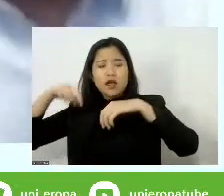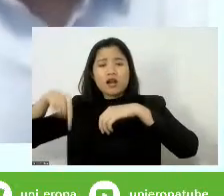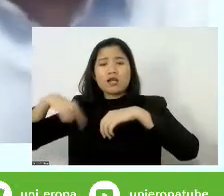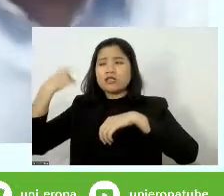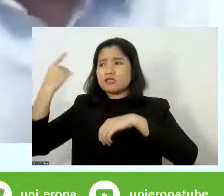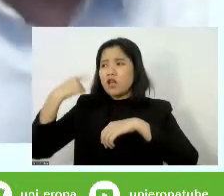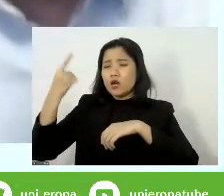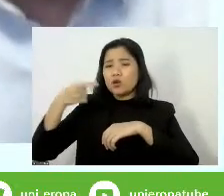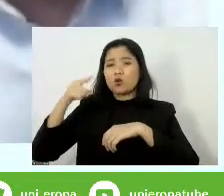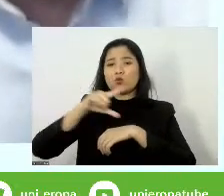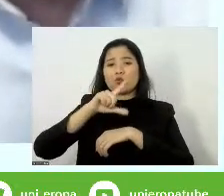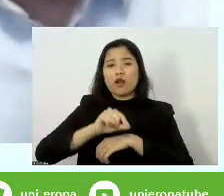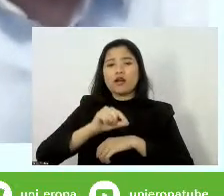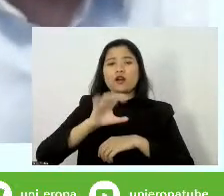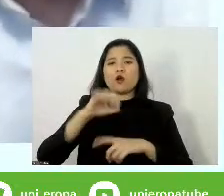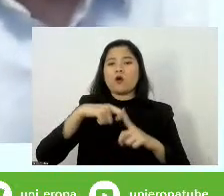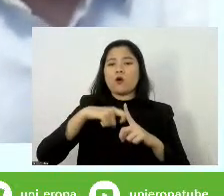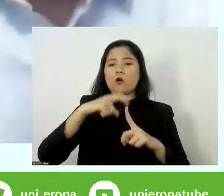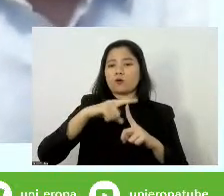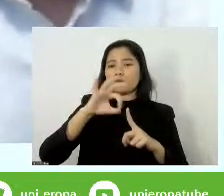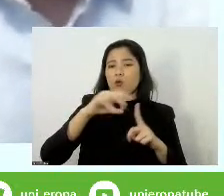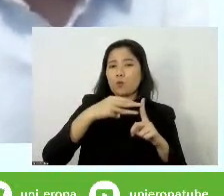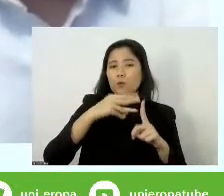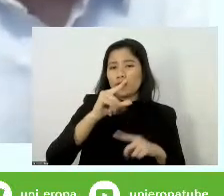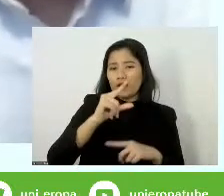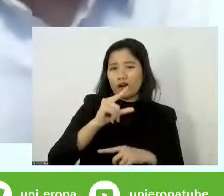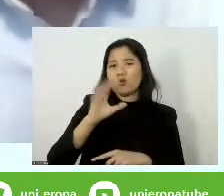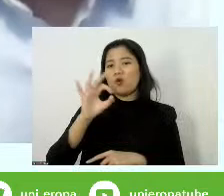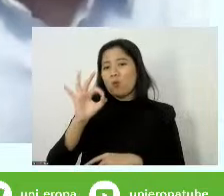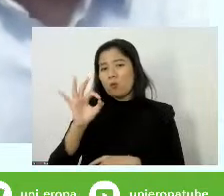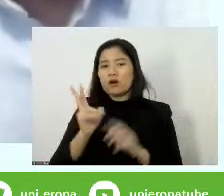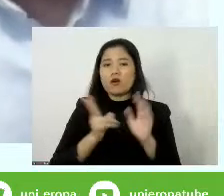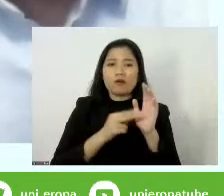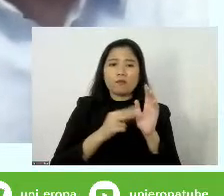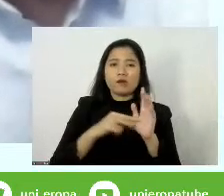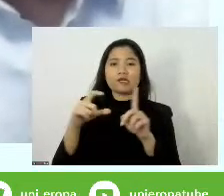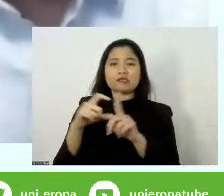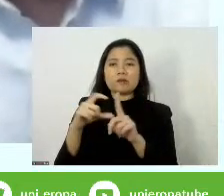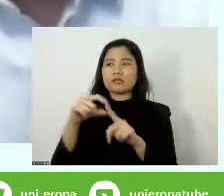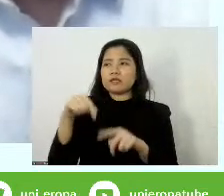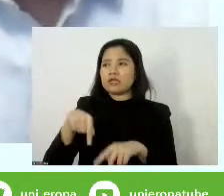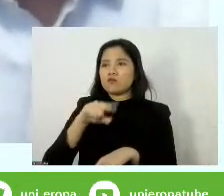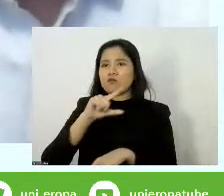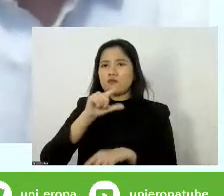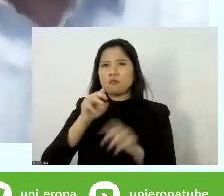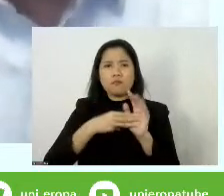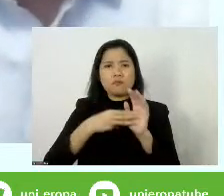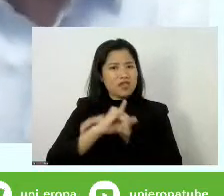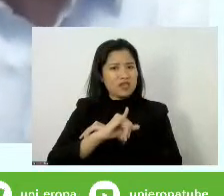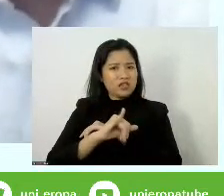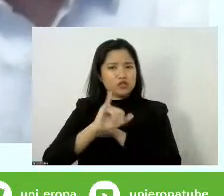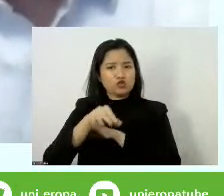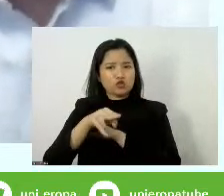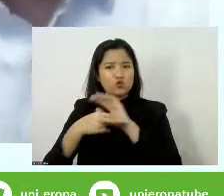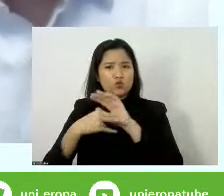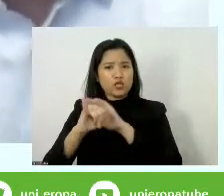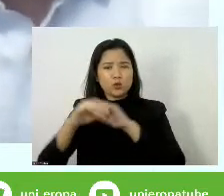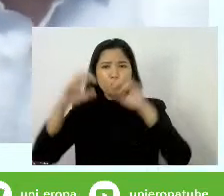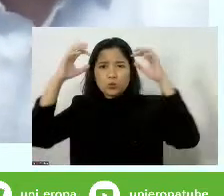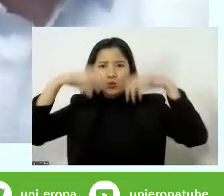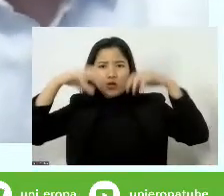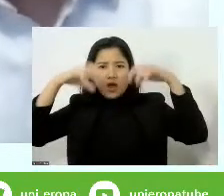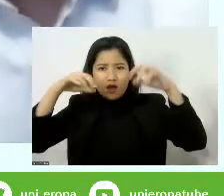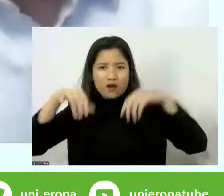gitu member Oktober November Desember tapi sekarang kayak dibulan Mei dilanjutin kita bisa hujannya gede banget deh Betul betul